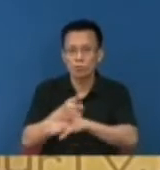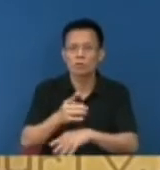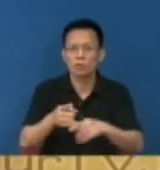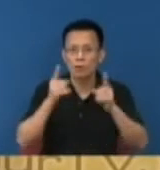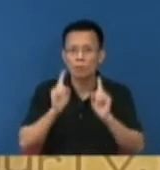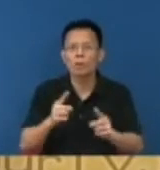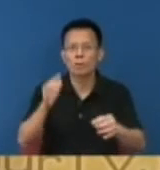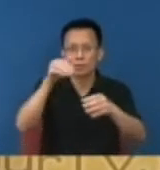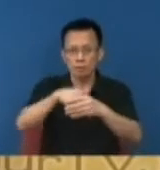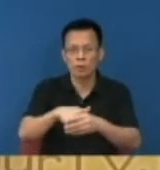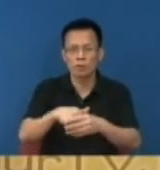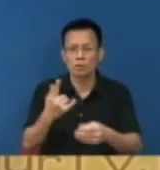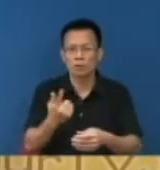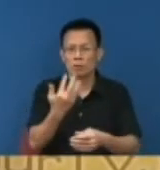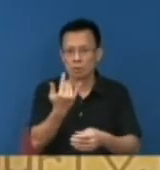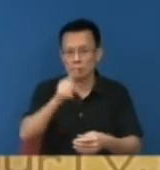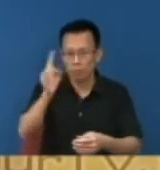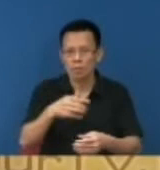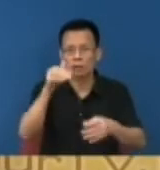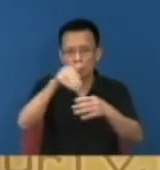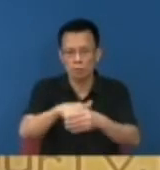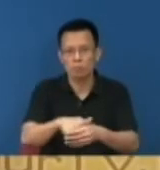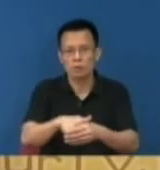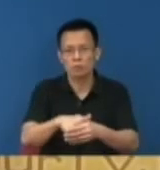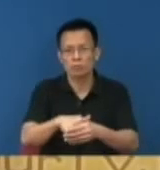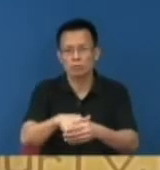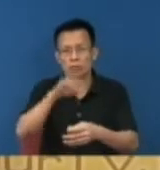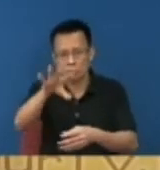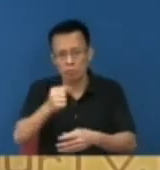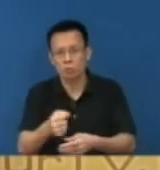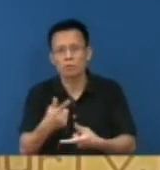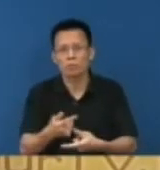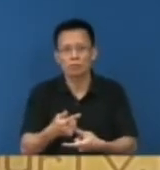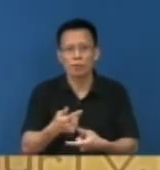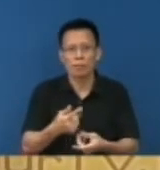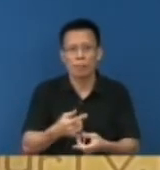十幾萬張出嚟投票。他就拿了這件事去跟共產黨談，